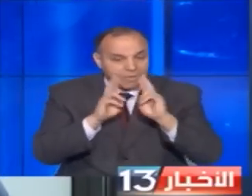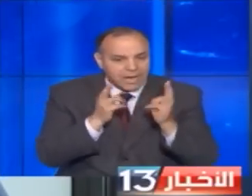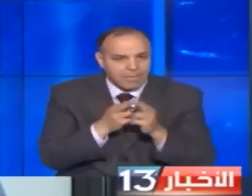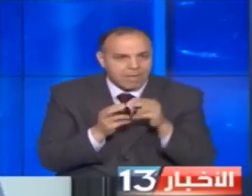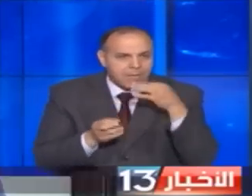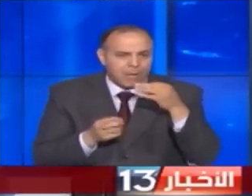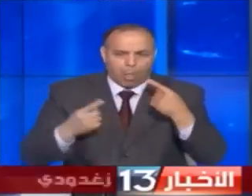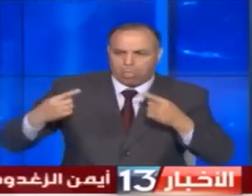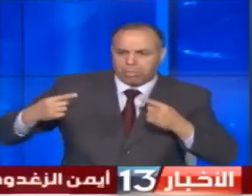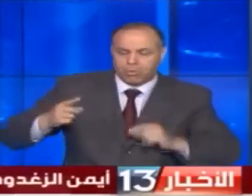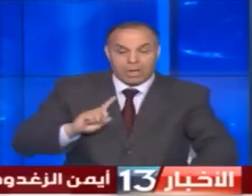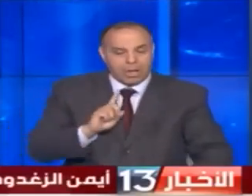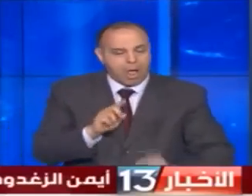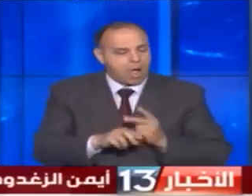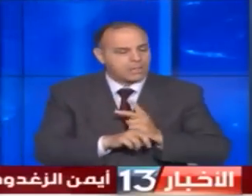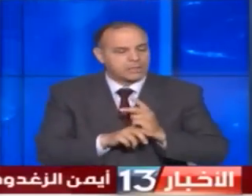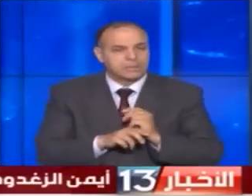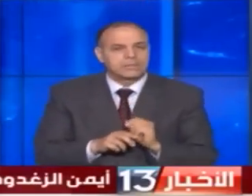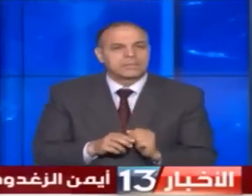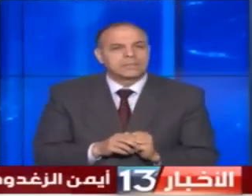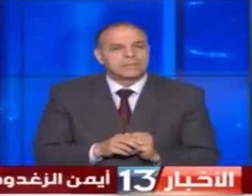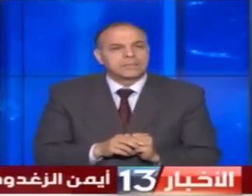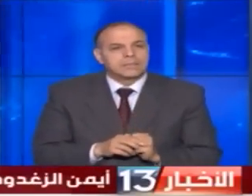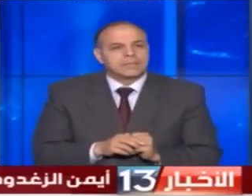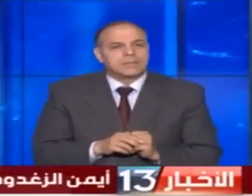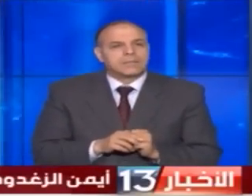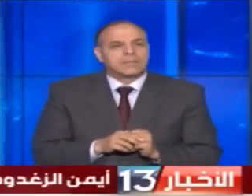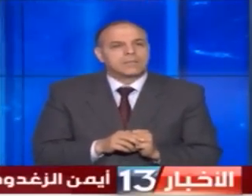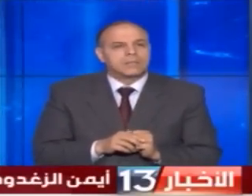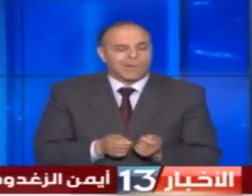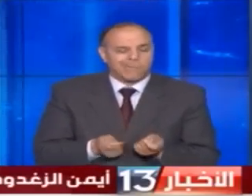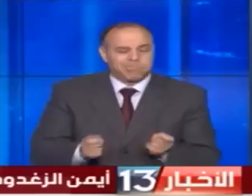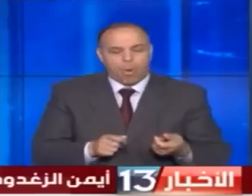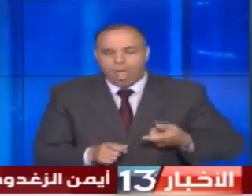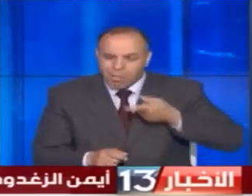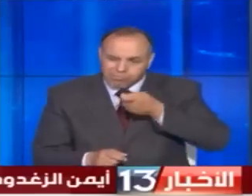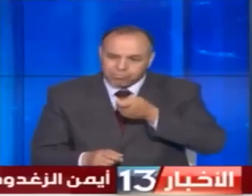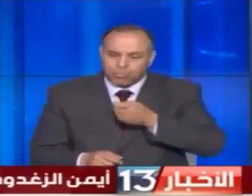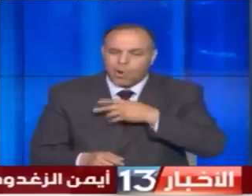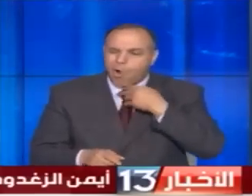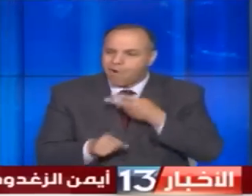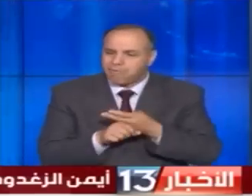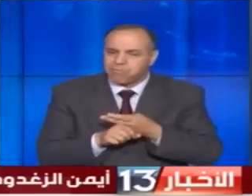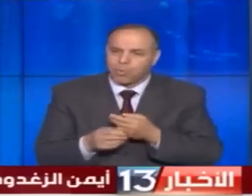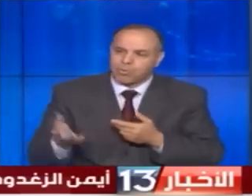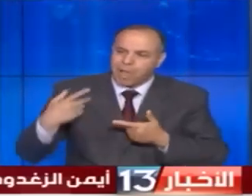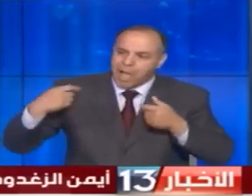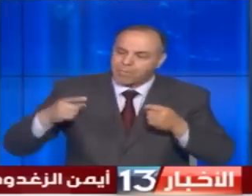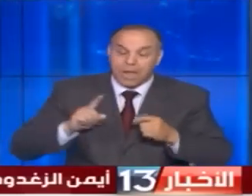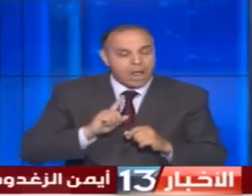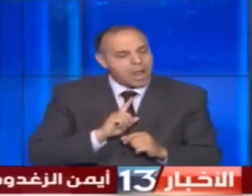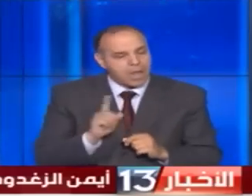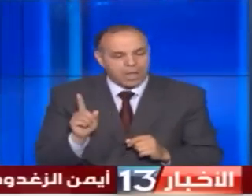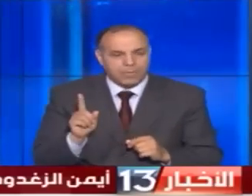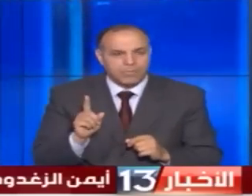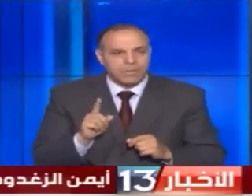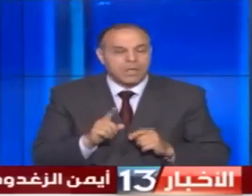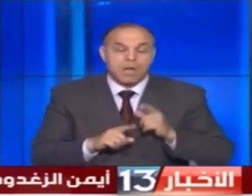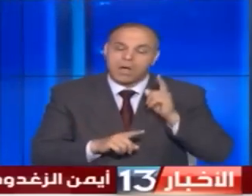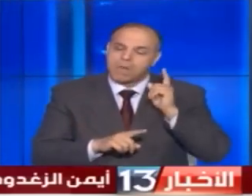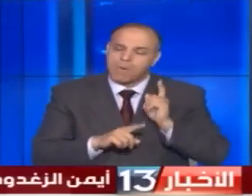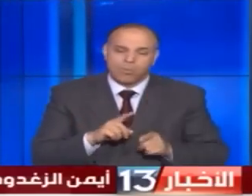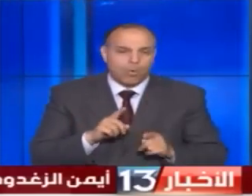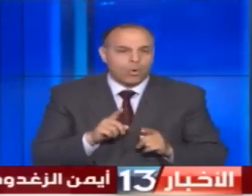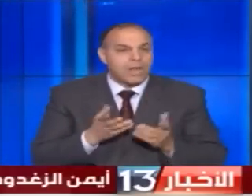خطاب الكراهيه الصنف الخطير وهذا الصنف مثلا التحريض على القتل او التحريض على العنف او الدعوه الى الحرب هذا السوق من الخطاب يجب